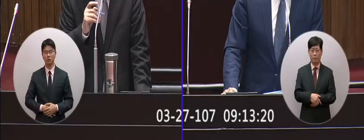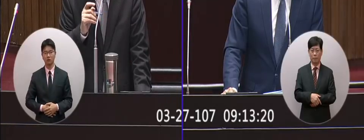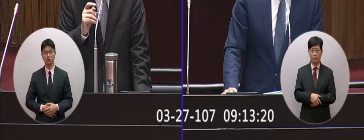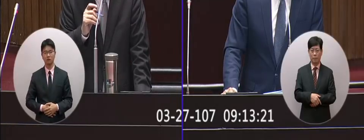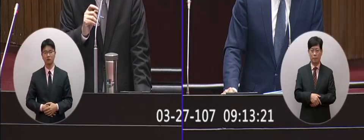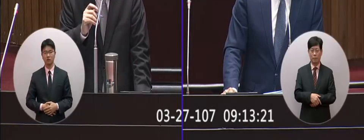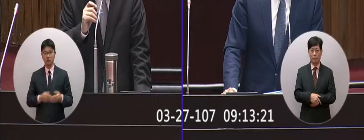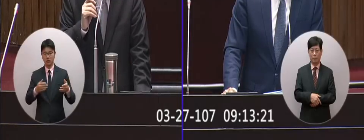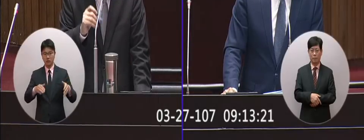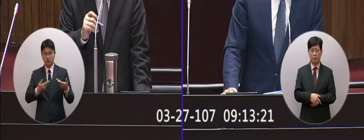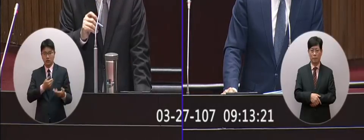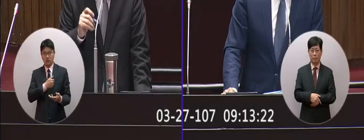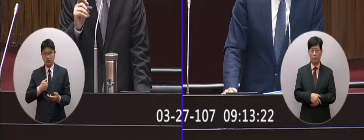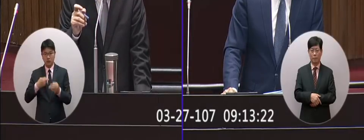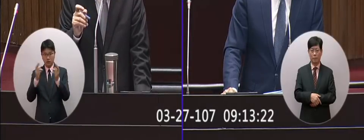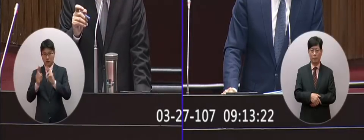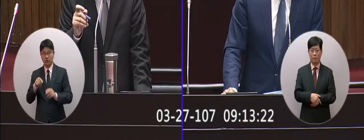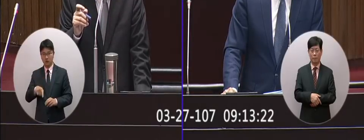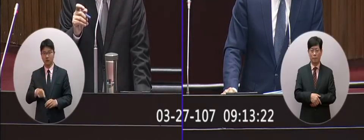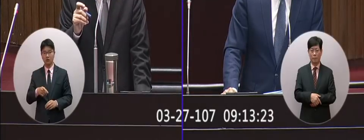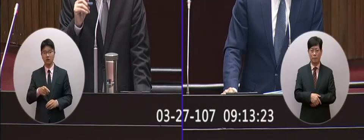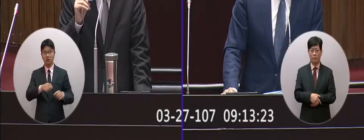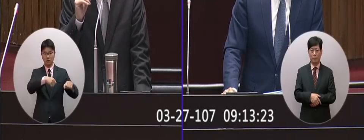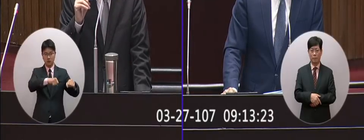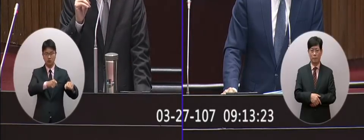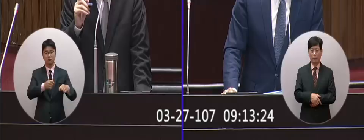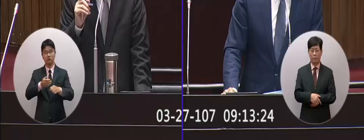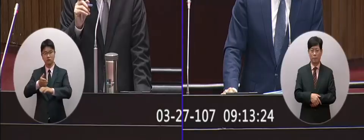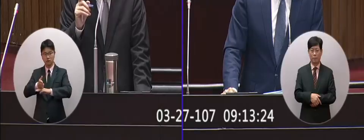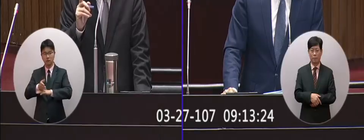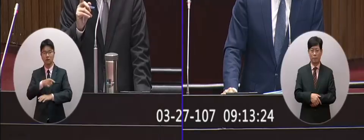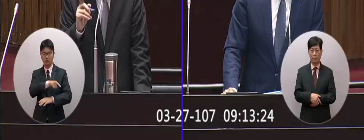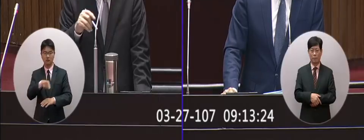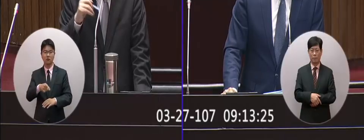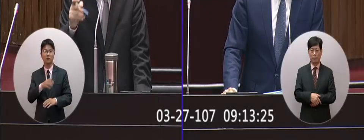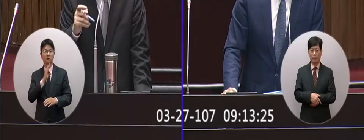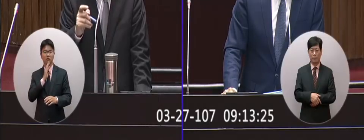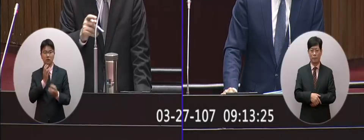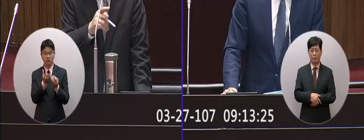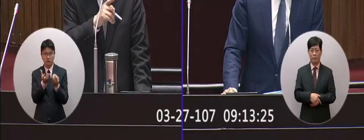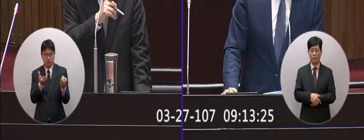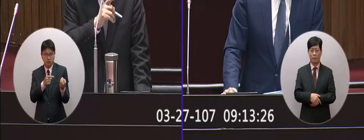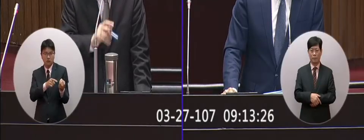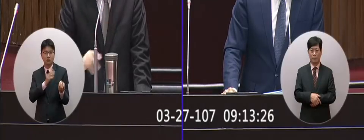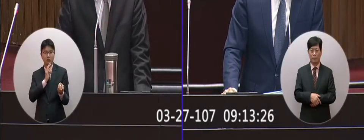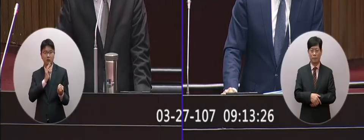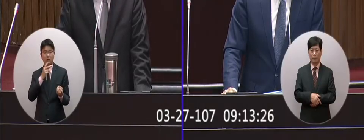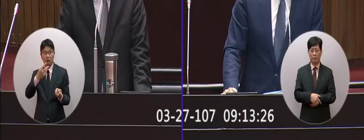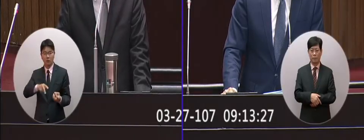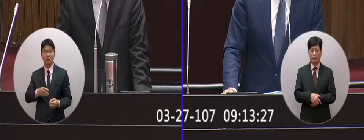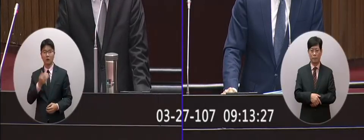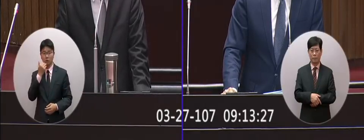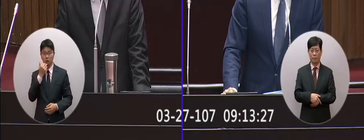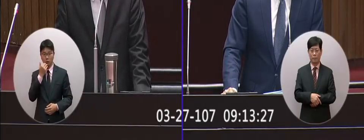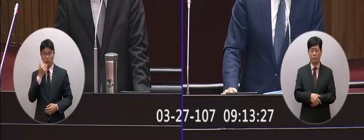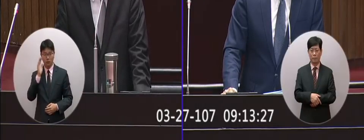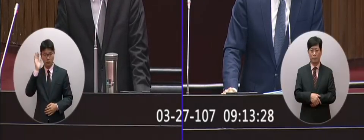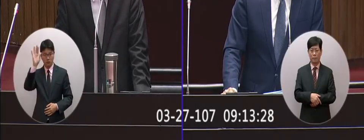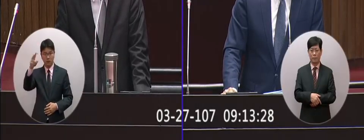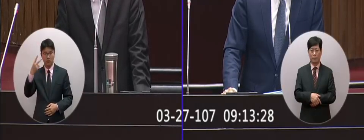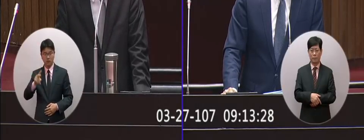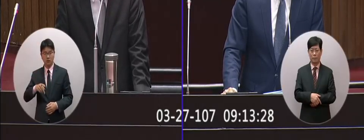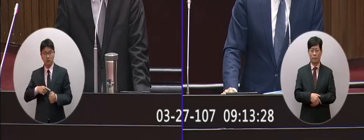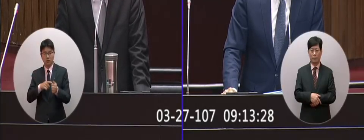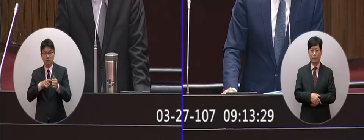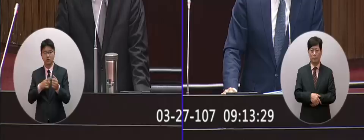这个氢能源的机车或是汽车啊，会是其中一部分。那如果这个做成之后，我相信后续我们要去推